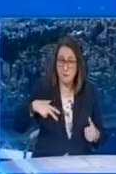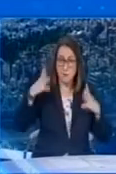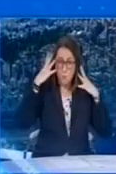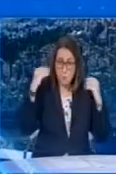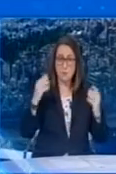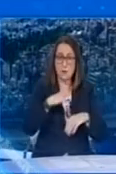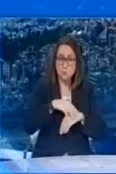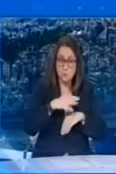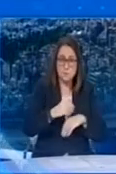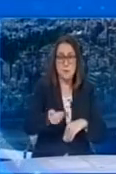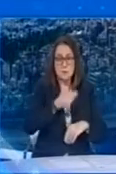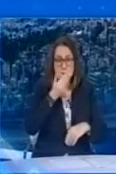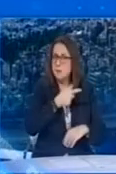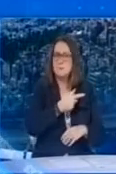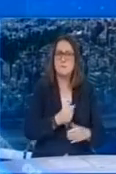στη Σουηδία, στην Τσεχία.